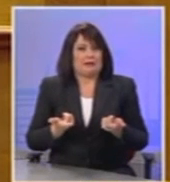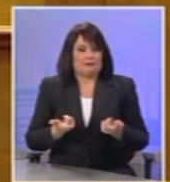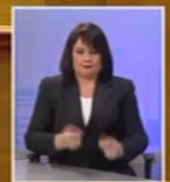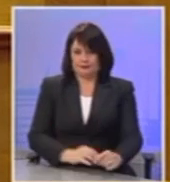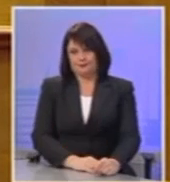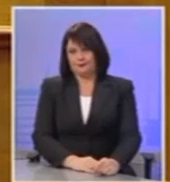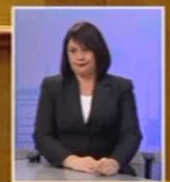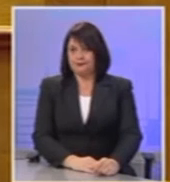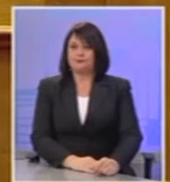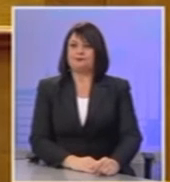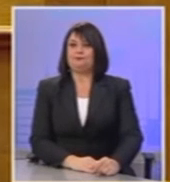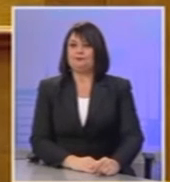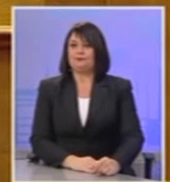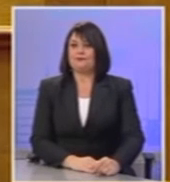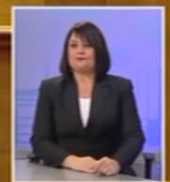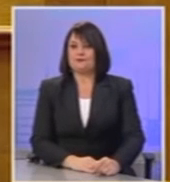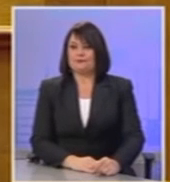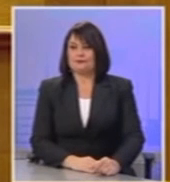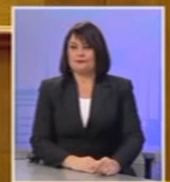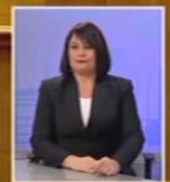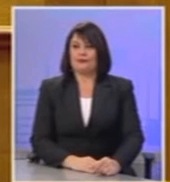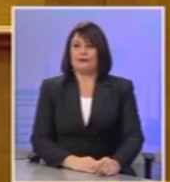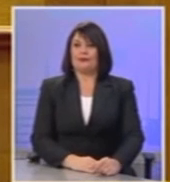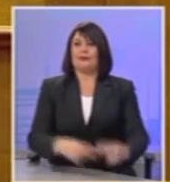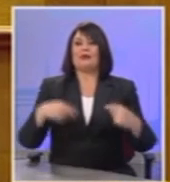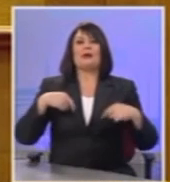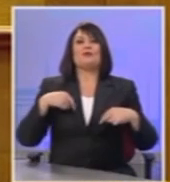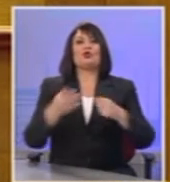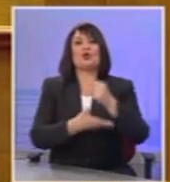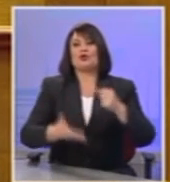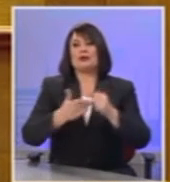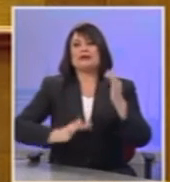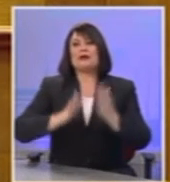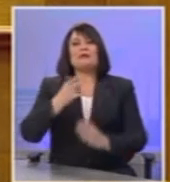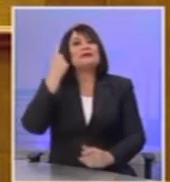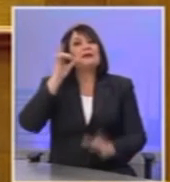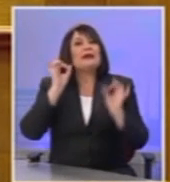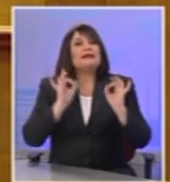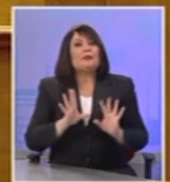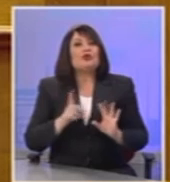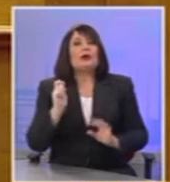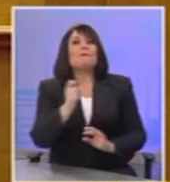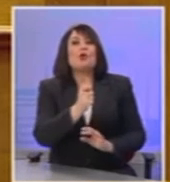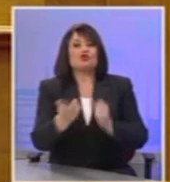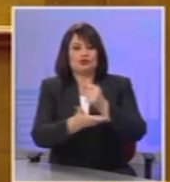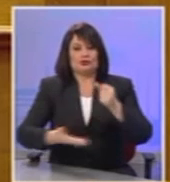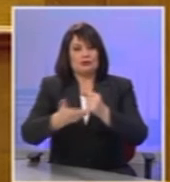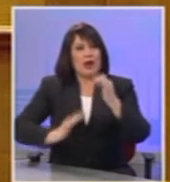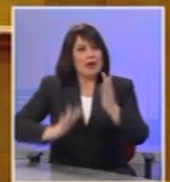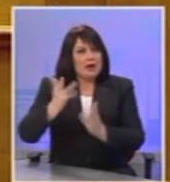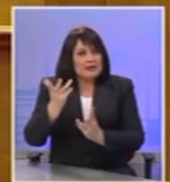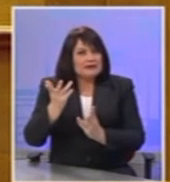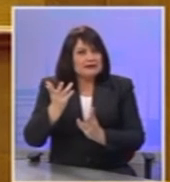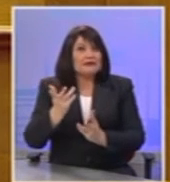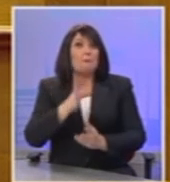Το ίδιο και στο Υπουργείο Αγροτικής Ανάπτυξης. Κανείς δεν ξέρει πόσα χρήματα δίνονται για την αγροτική ανάπτυξη και αν αυτά